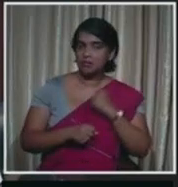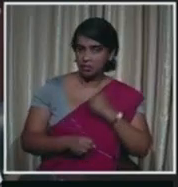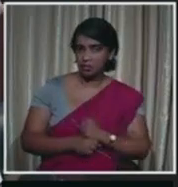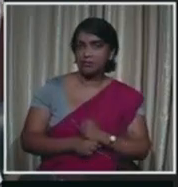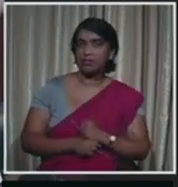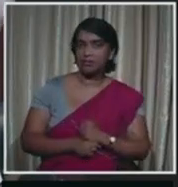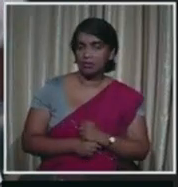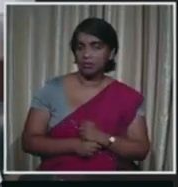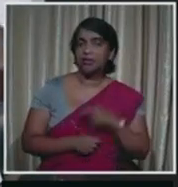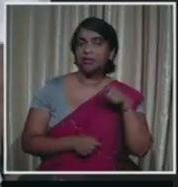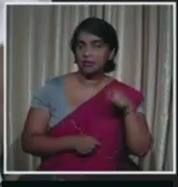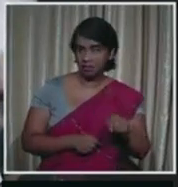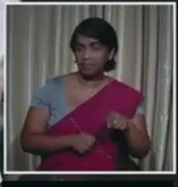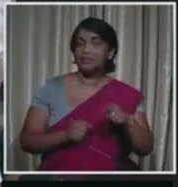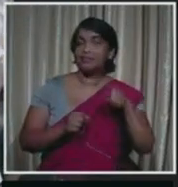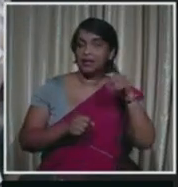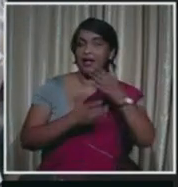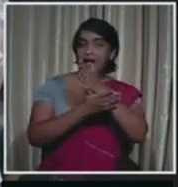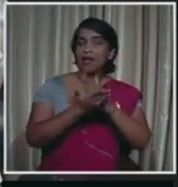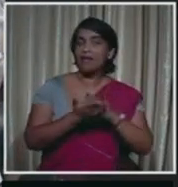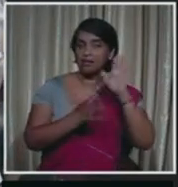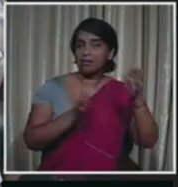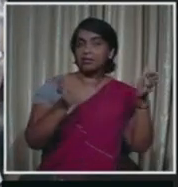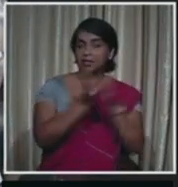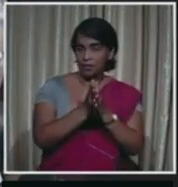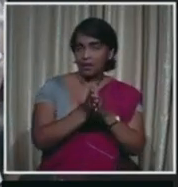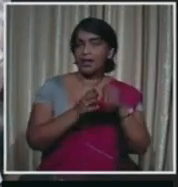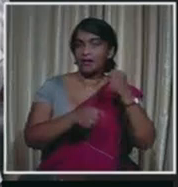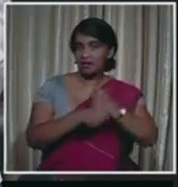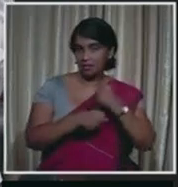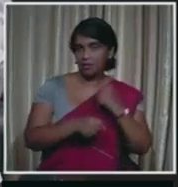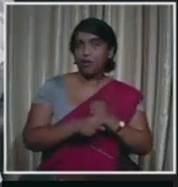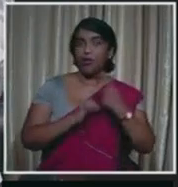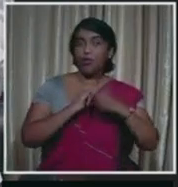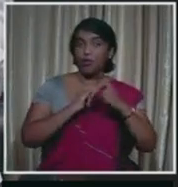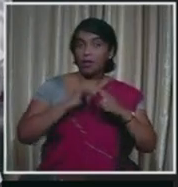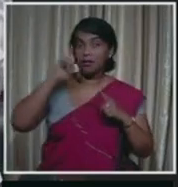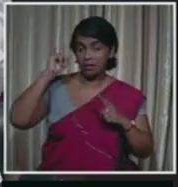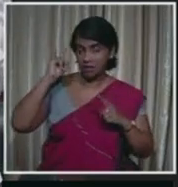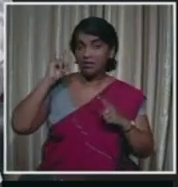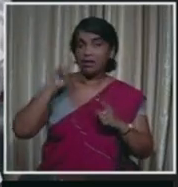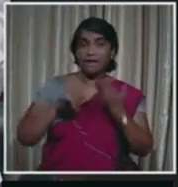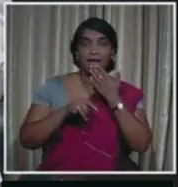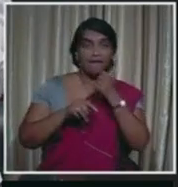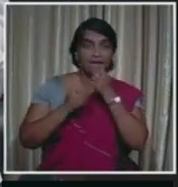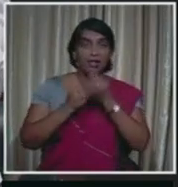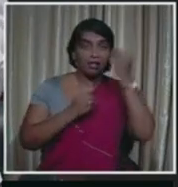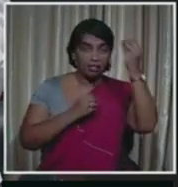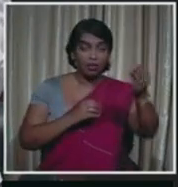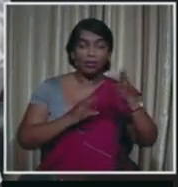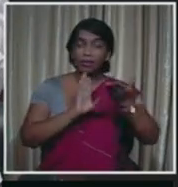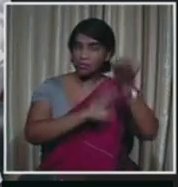අර මේ ආණ්ඩුවේම කෑල්ලක් වුණු හිටපු ආණ්ඩුවටත් උගණ්ඩාවට ජලය ලබා දුන්නු ඉතිහාසයක්